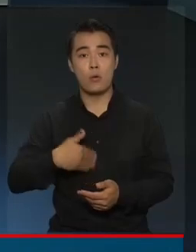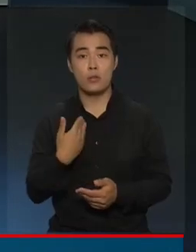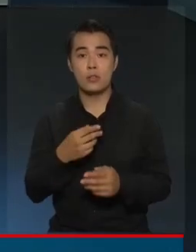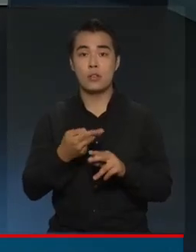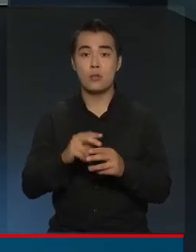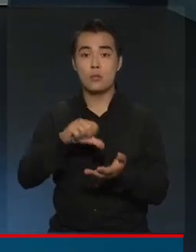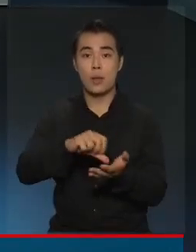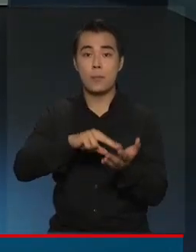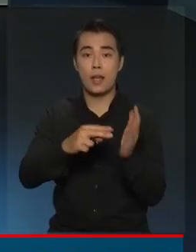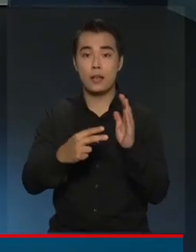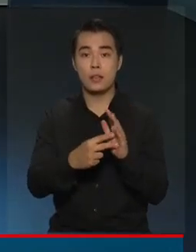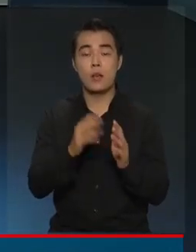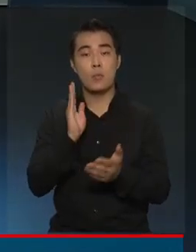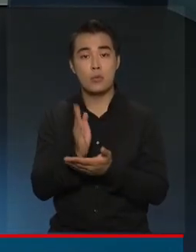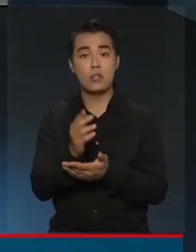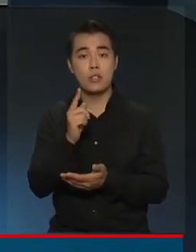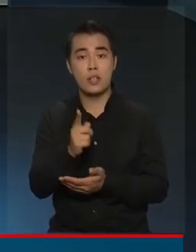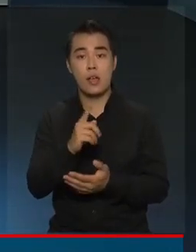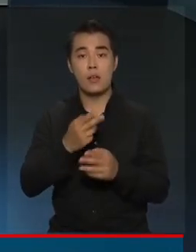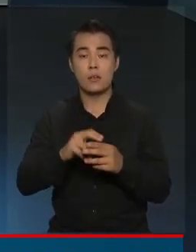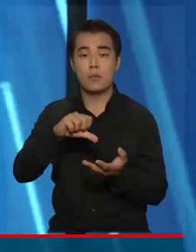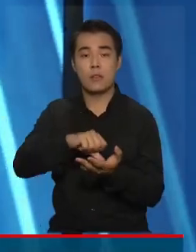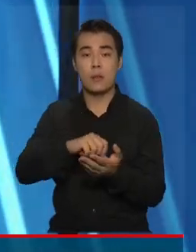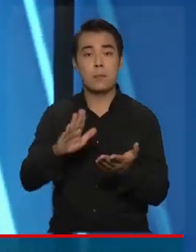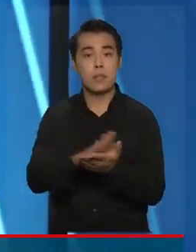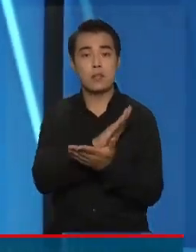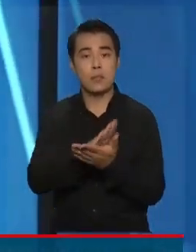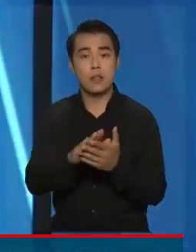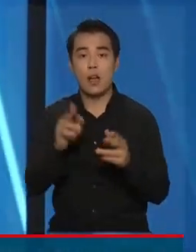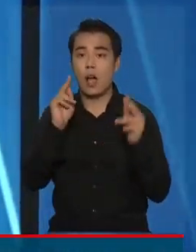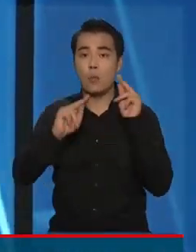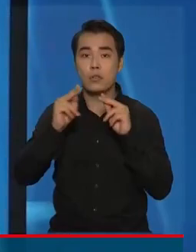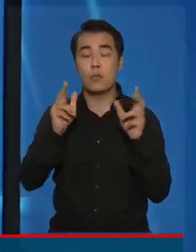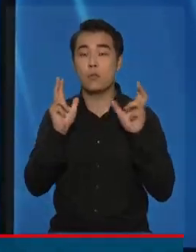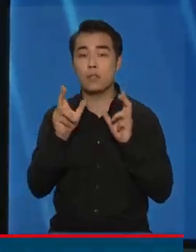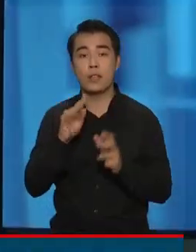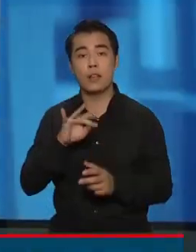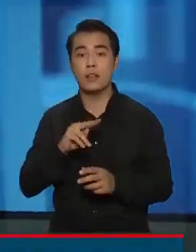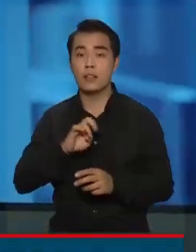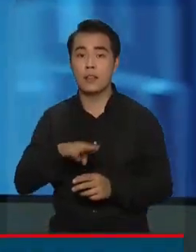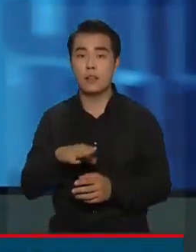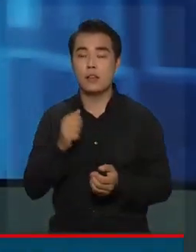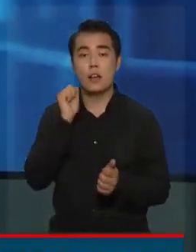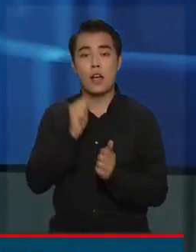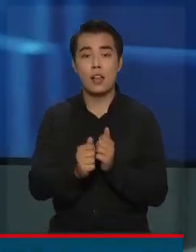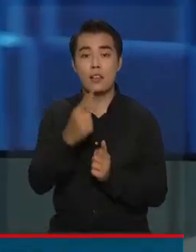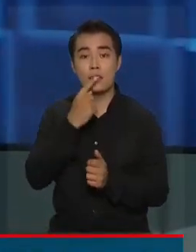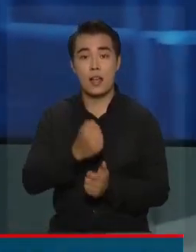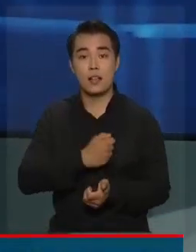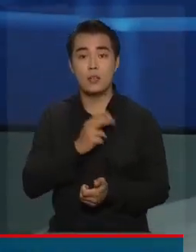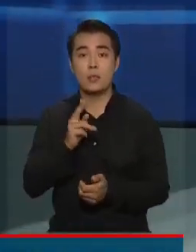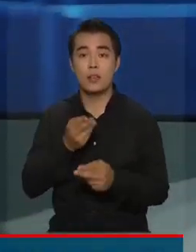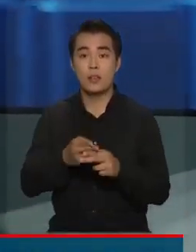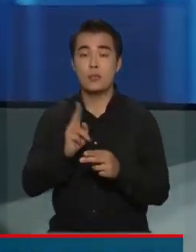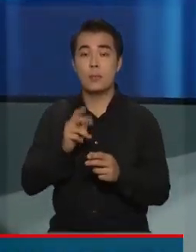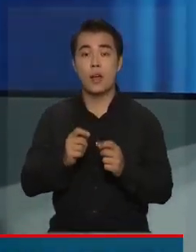проекте или нет? Будешь ли ты в дальнейшем претендовать на бесплатное обучение в вузе или нет? Поэтому каждый солдат, каждый